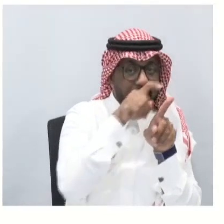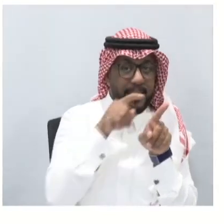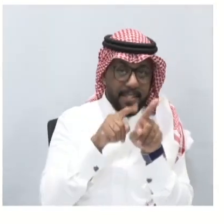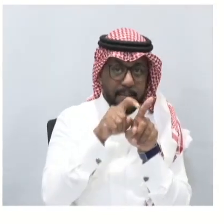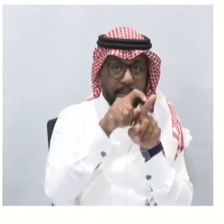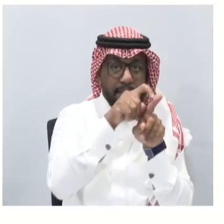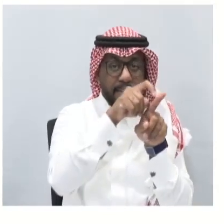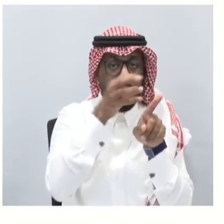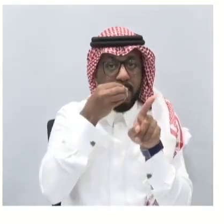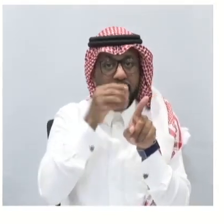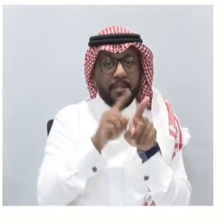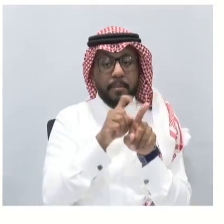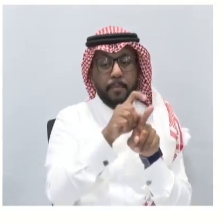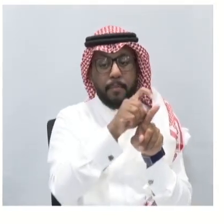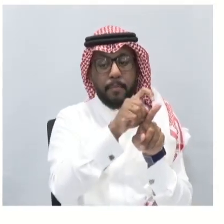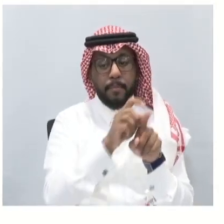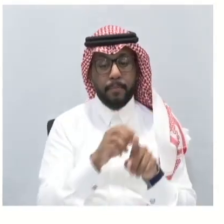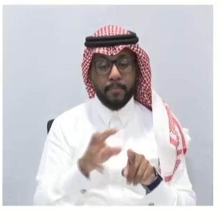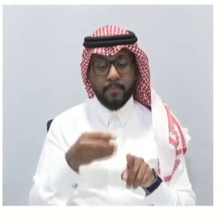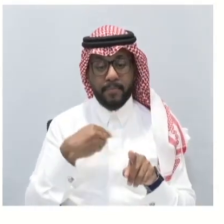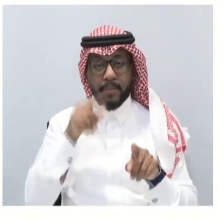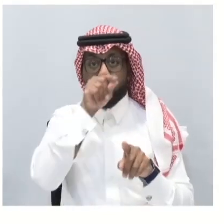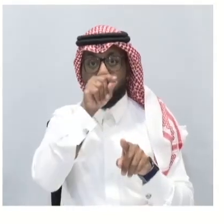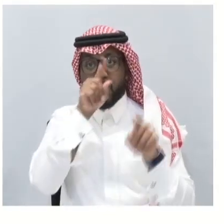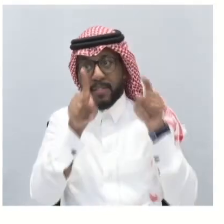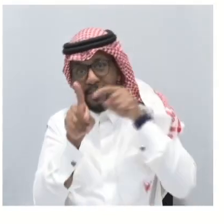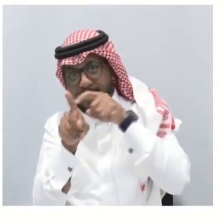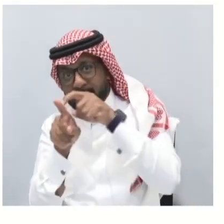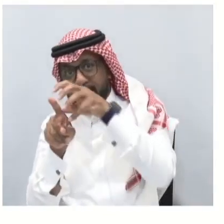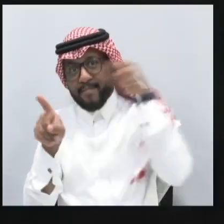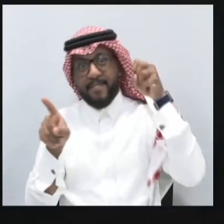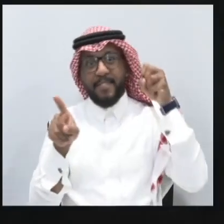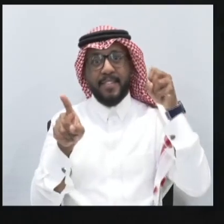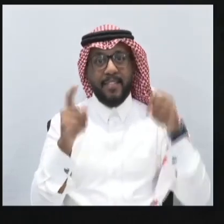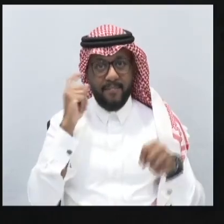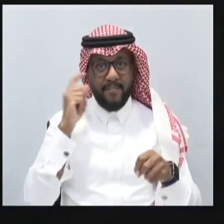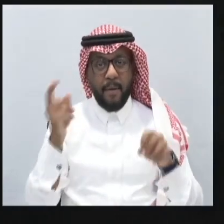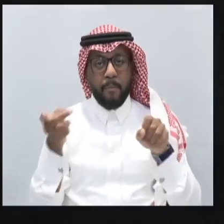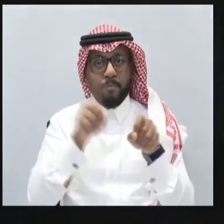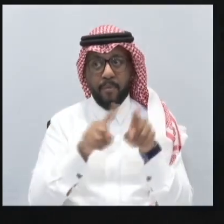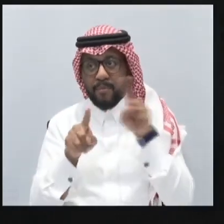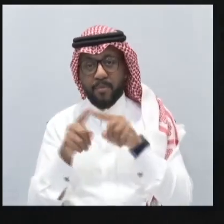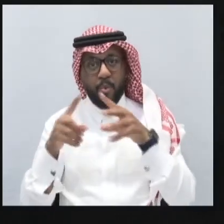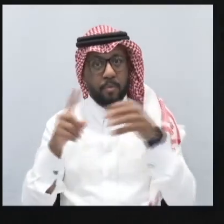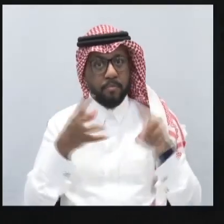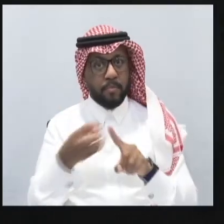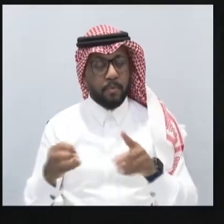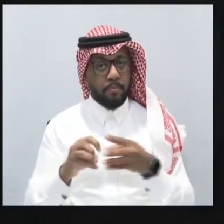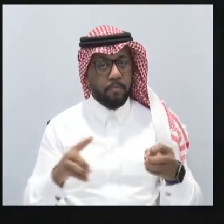بني وعندي طائر بياكل ايش بياكل هذه الجراده عندي طائر بيتغذى